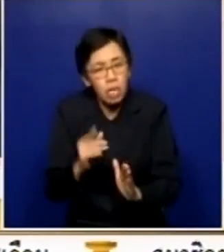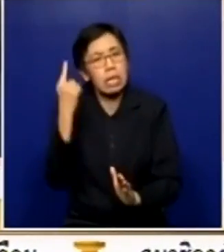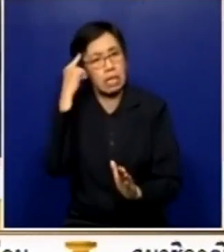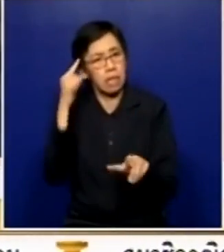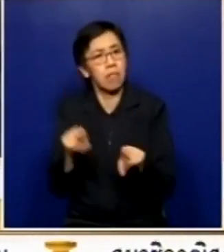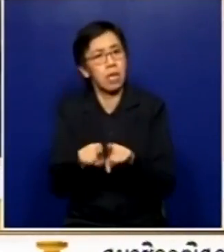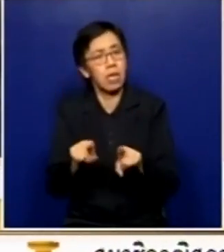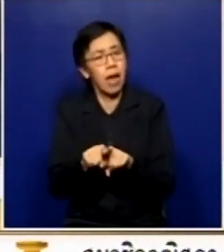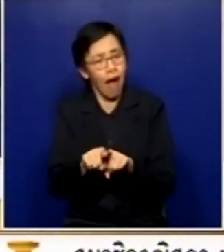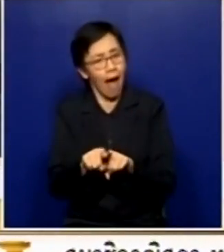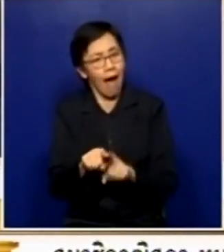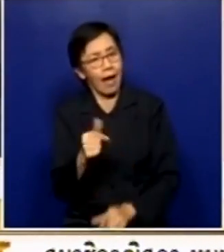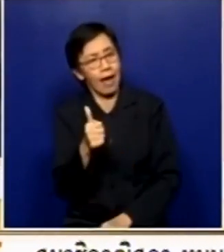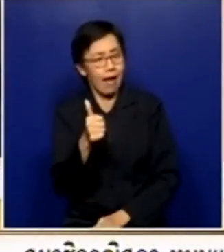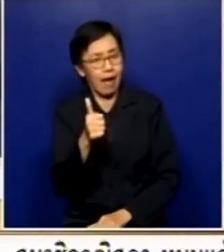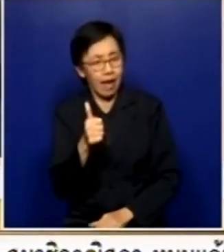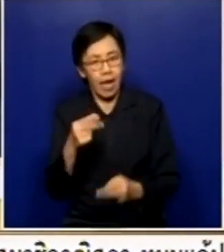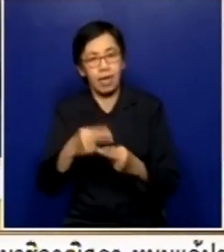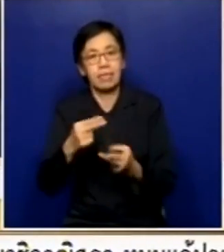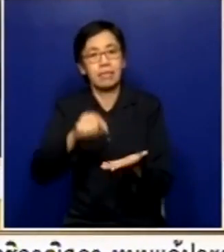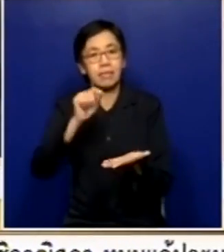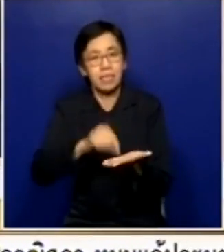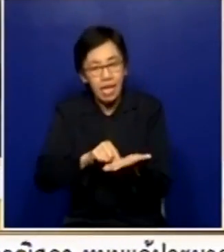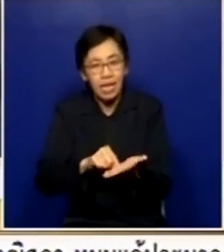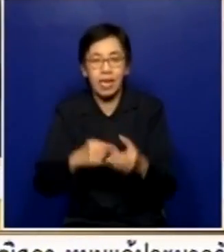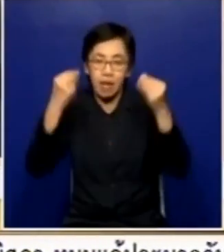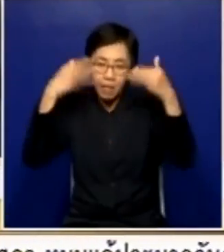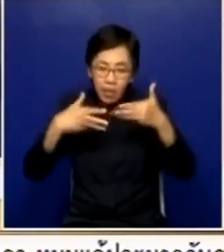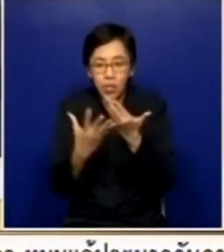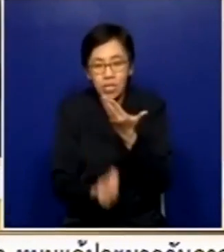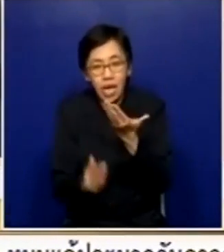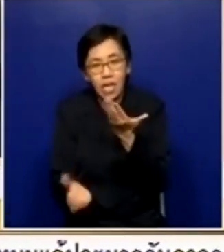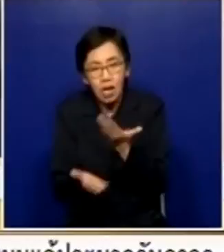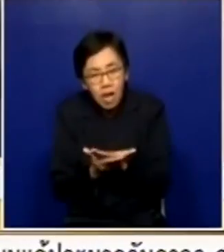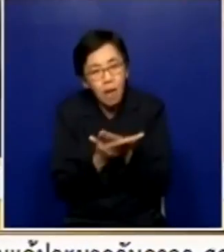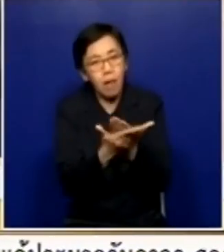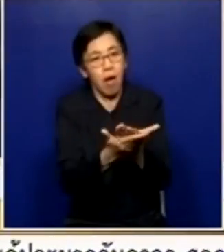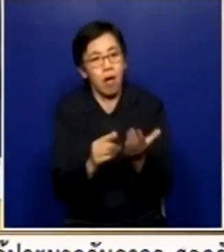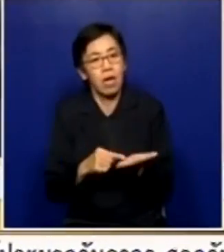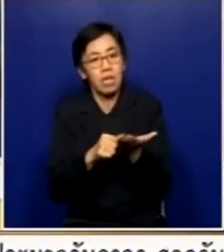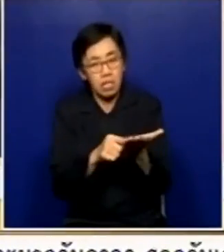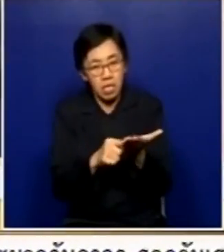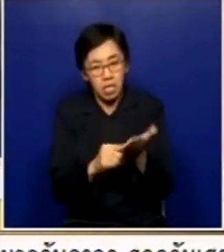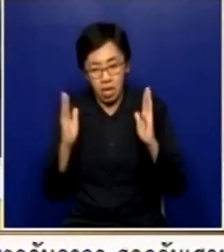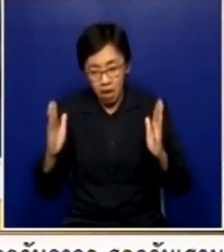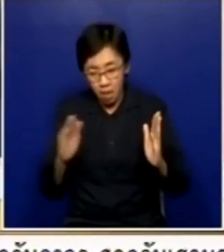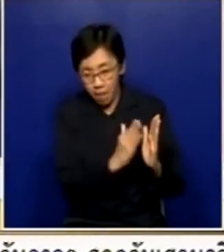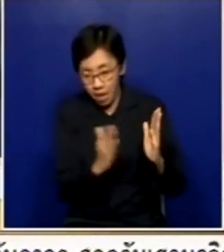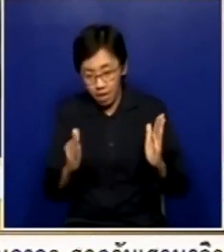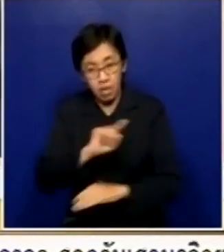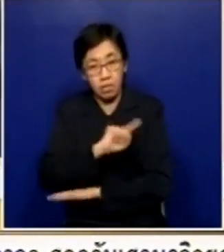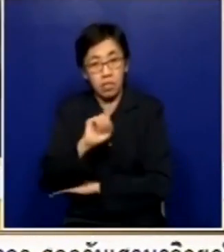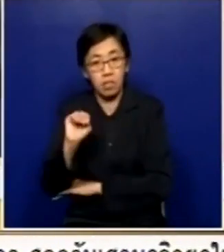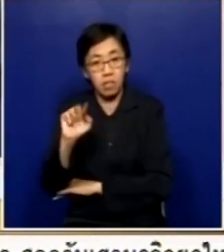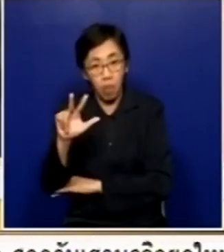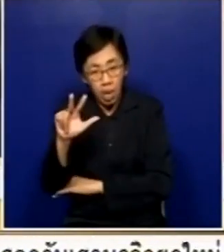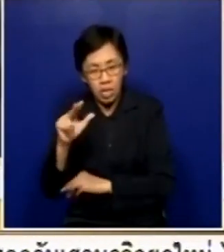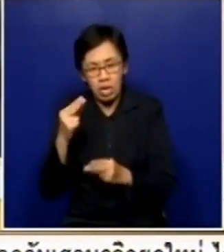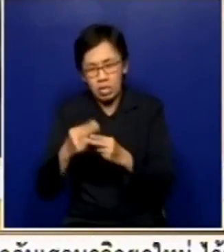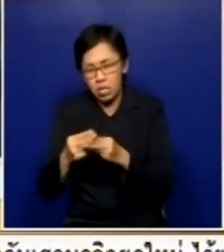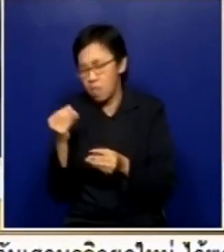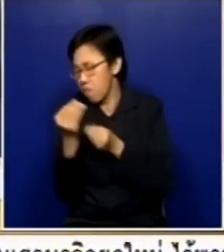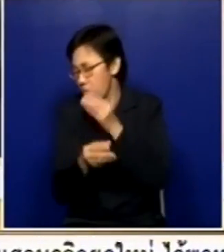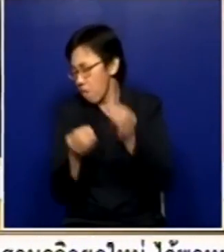ด้วยกันแล้วมาร่วมกันเข้าชื่อเสนอคะภายในเวลาอันสั้นแค่ 43วันซึ่งแสดงให้เห็นถึงความตื่นตัว